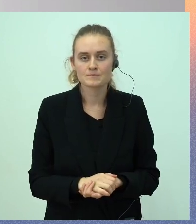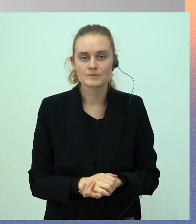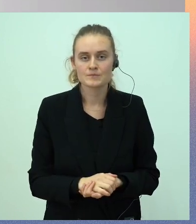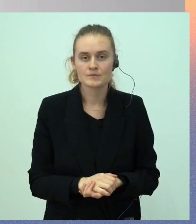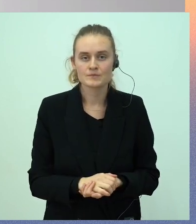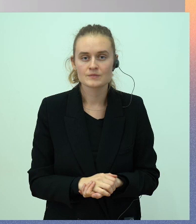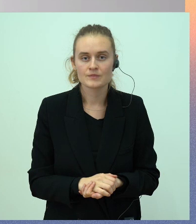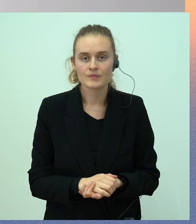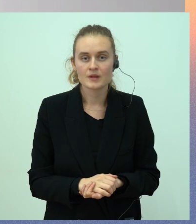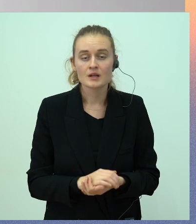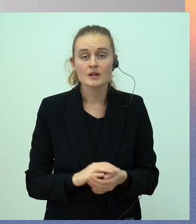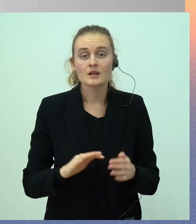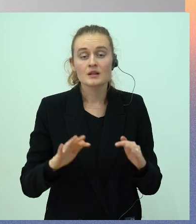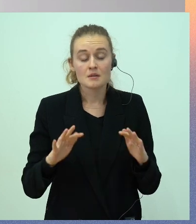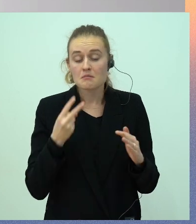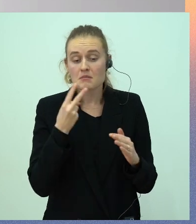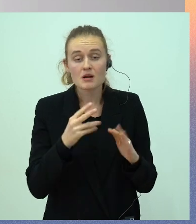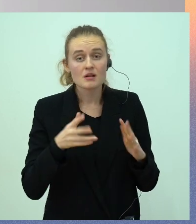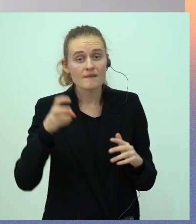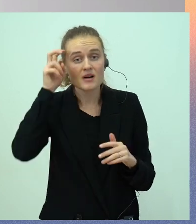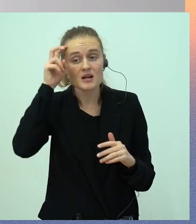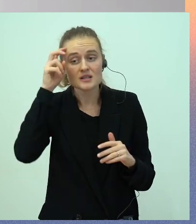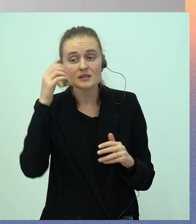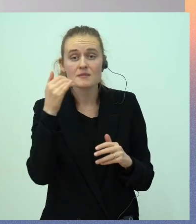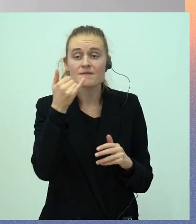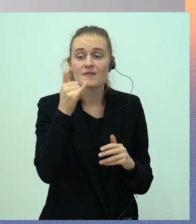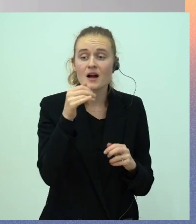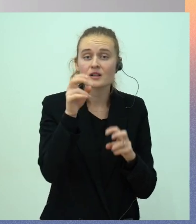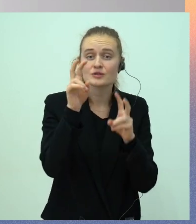matome vertindami įvairias valstybės? Mes matome, jog